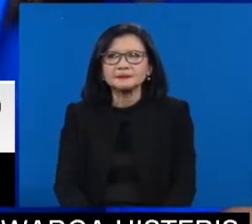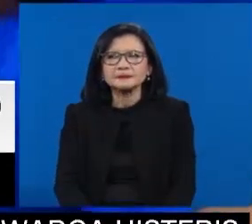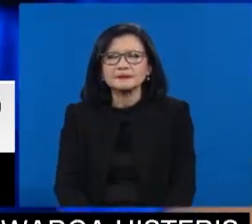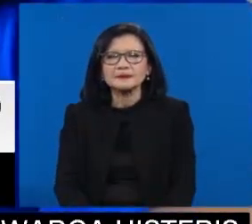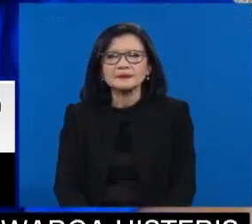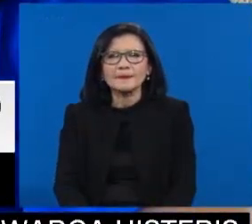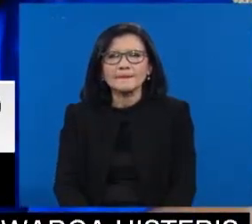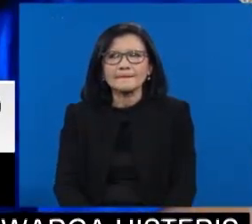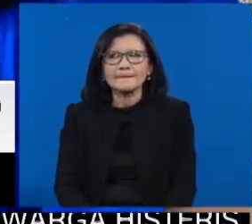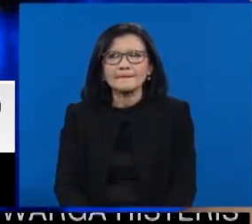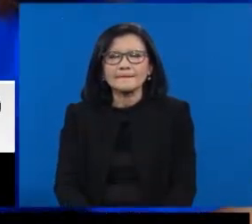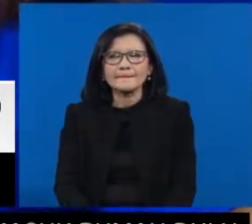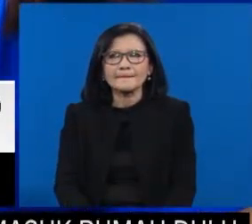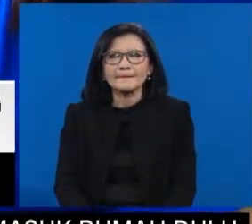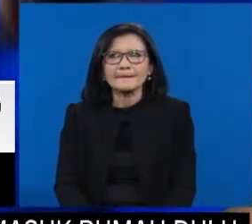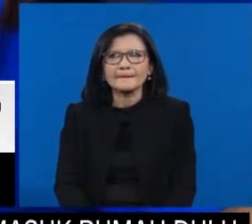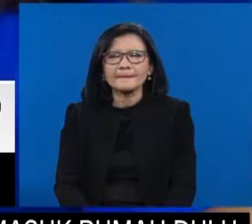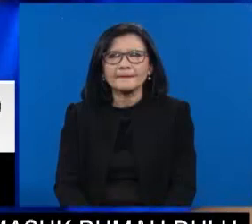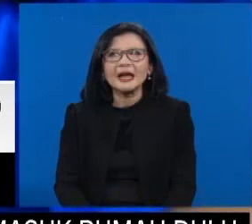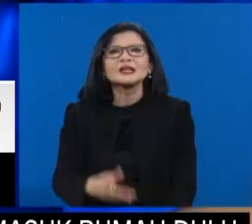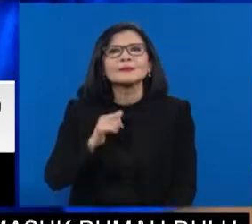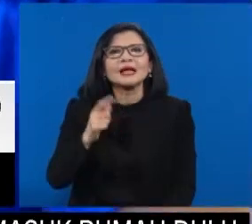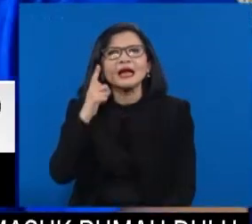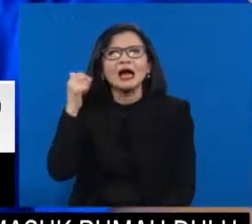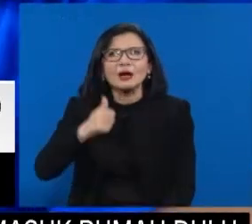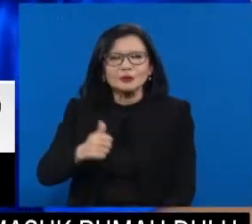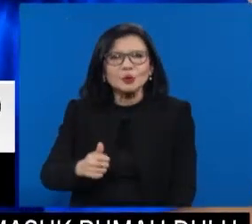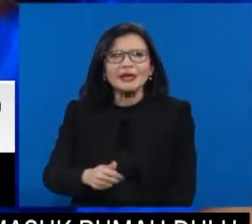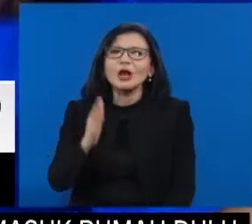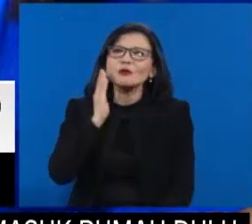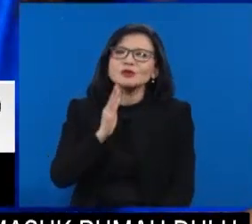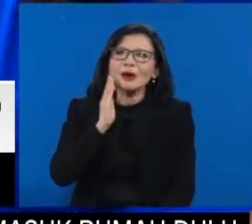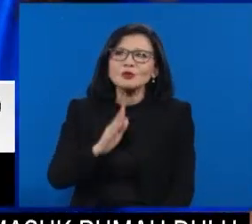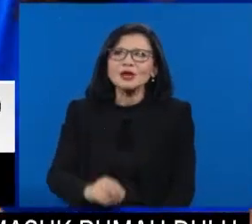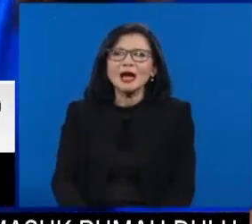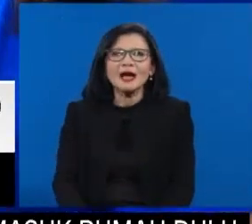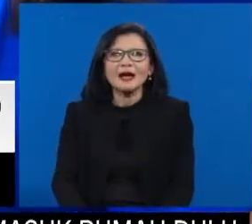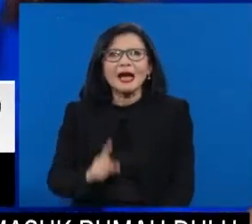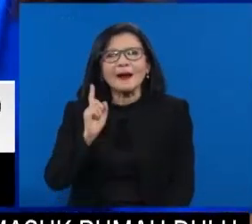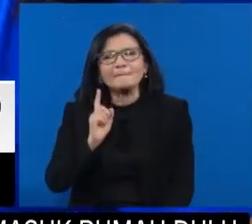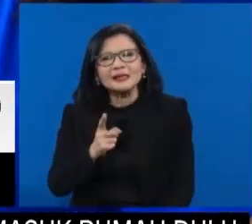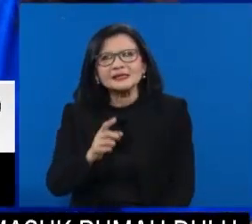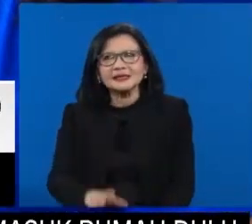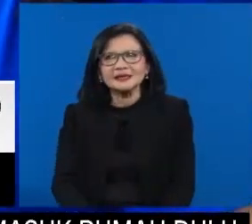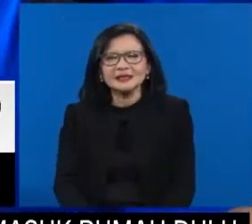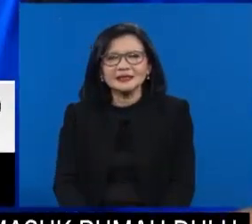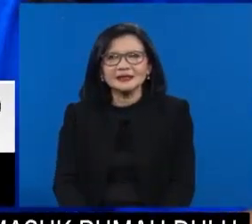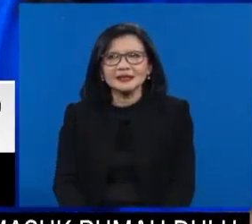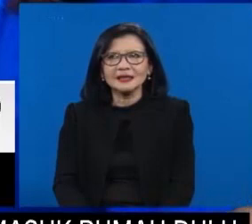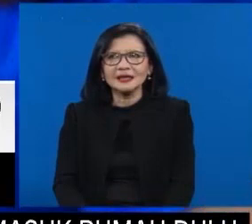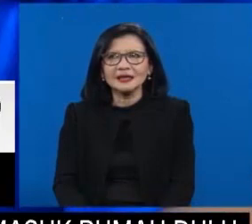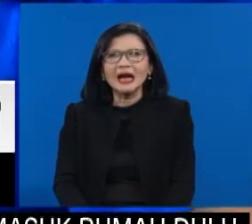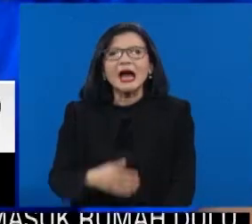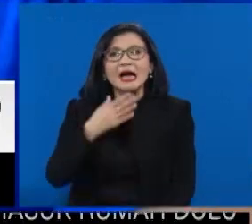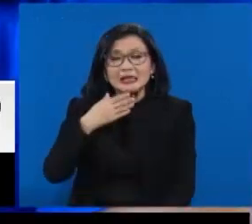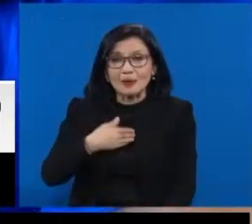sama dengan untuk kebutuhan pribadi kita anak muda pasti ada ya. Jadi kredit itu sebenarnya memudahkan kita. Jadi kita punya